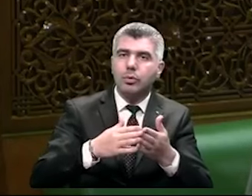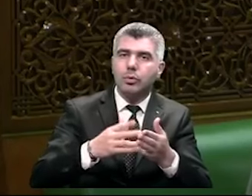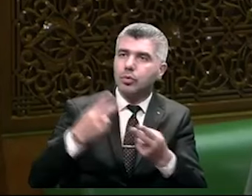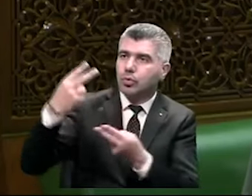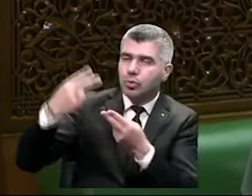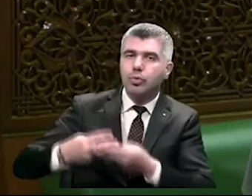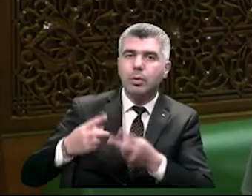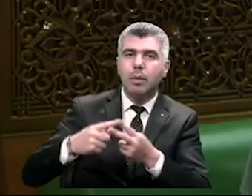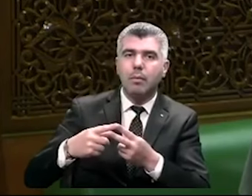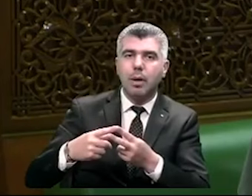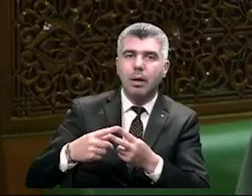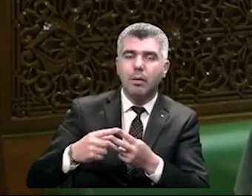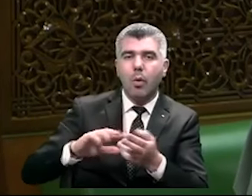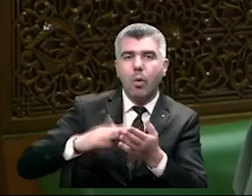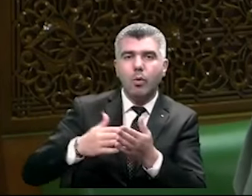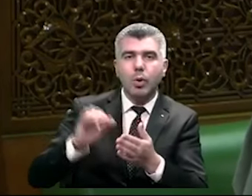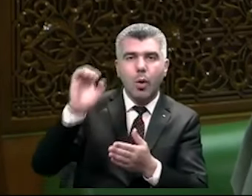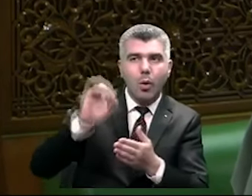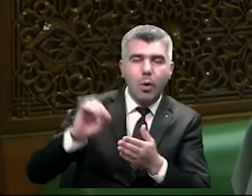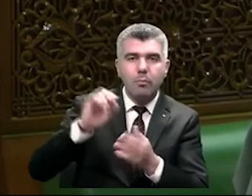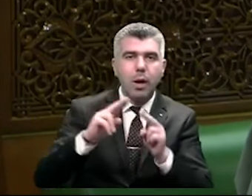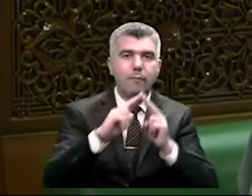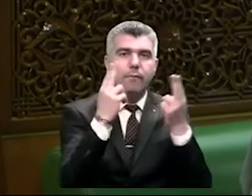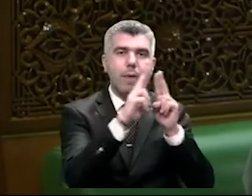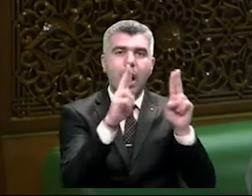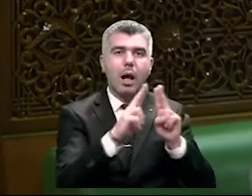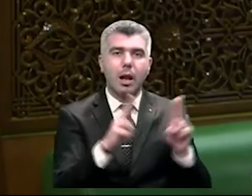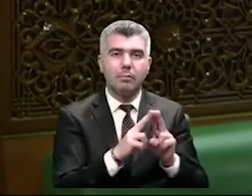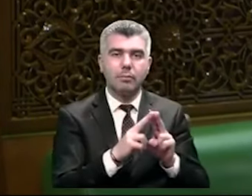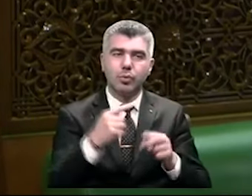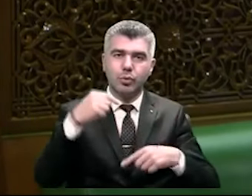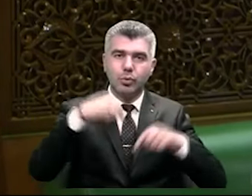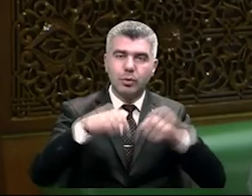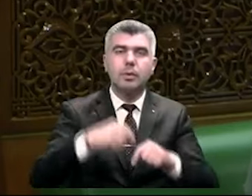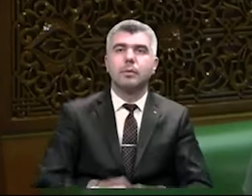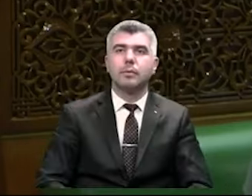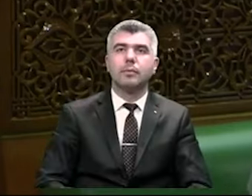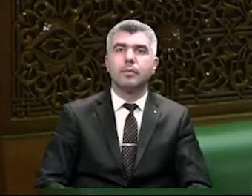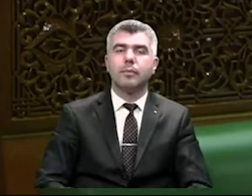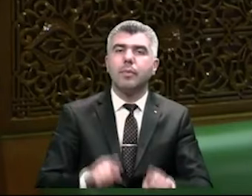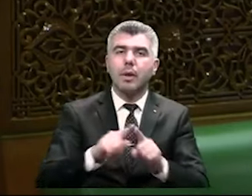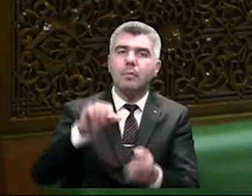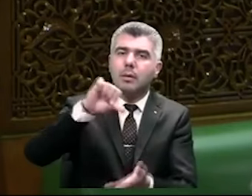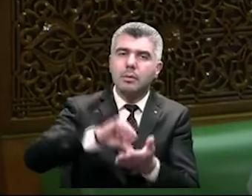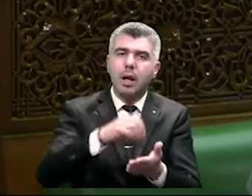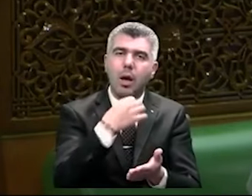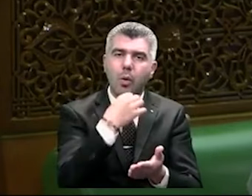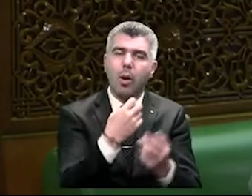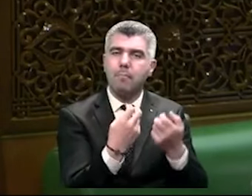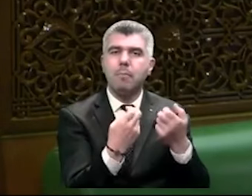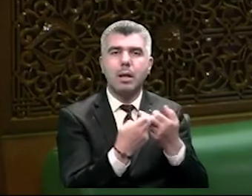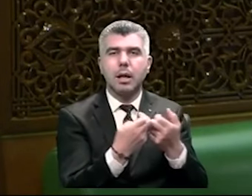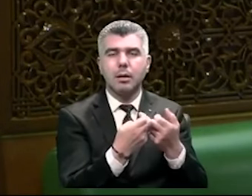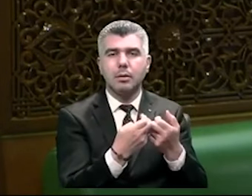ومجموعه من الامور اللي عندها اهميه كبرى ف نمشي معك سيد الوزير النقطه السوداء اللي في الحقيقه اللي